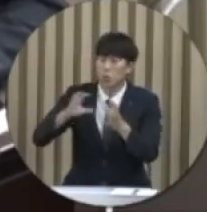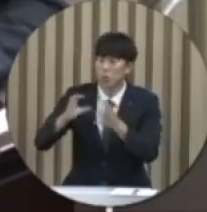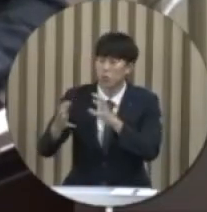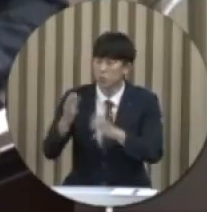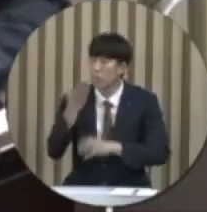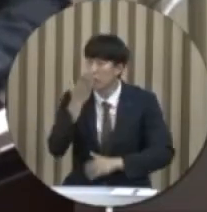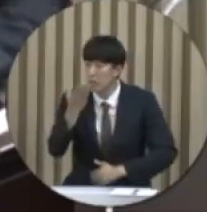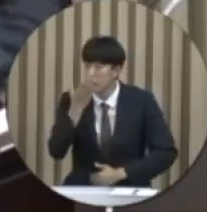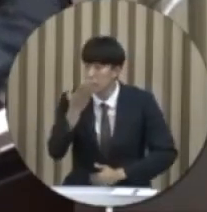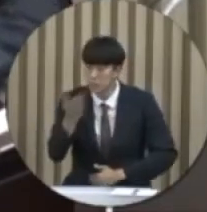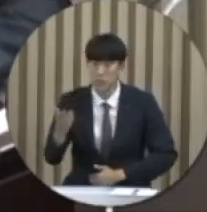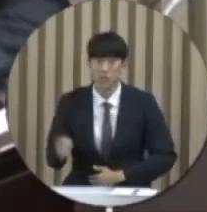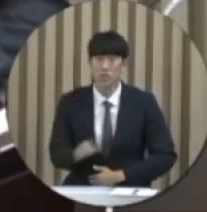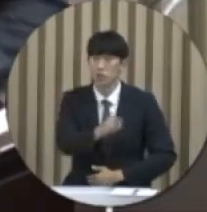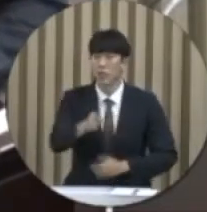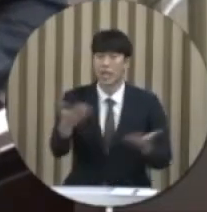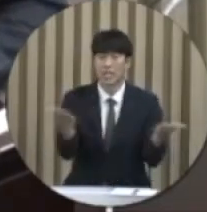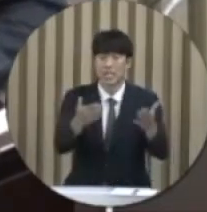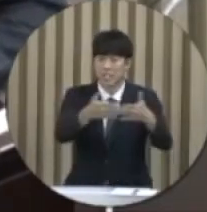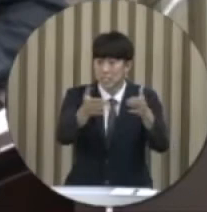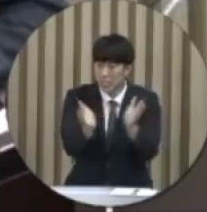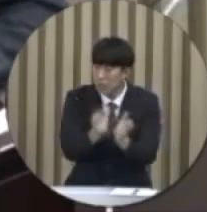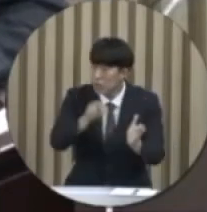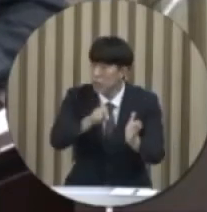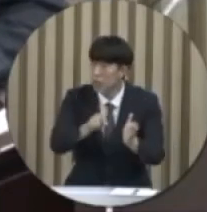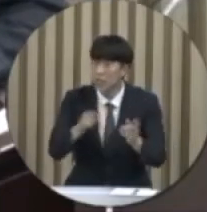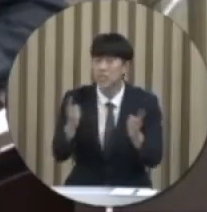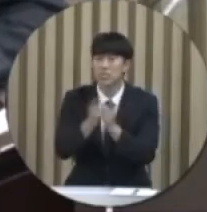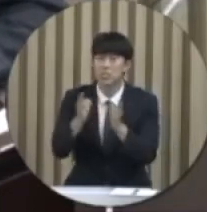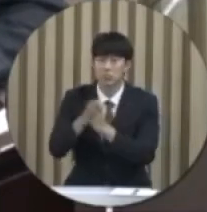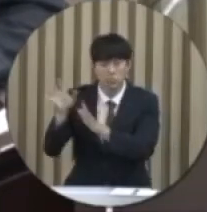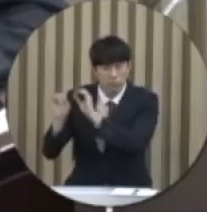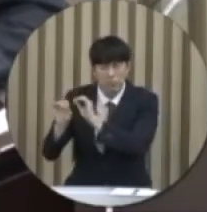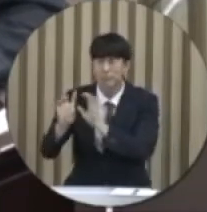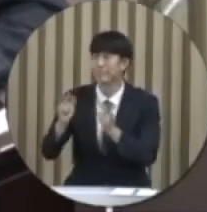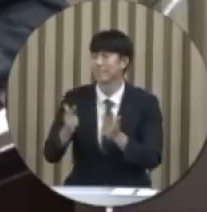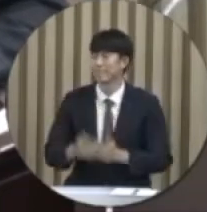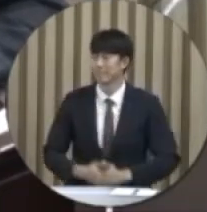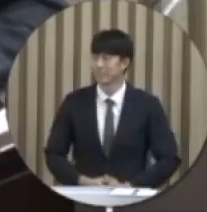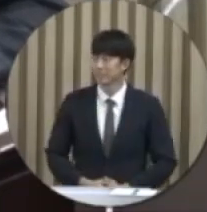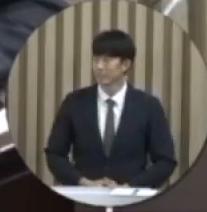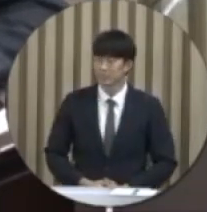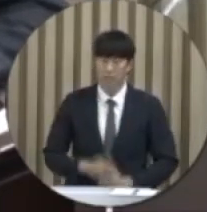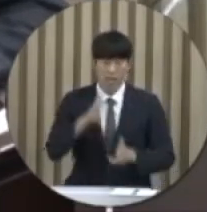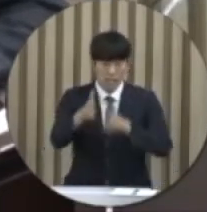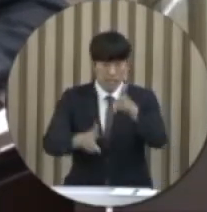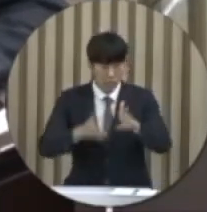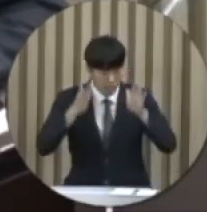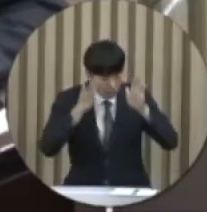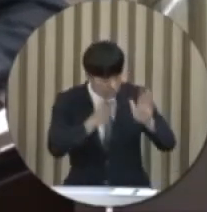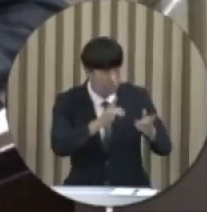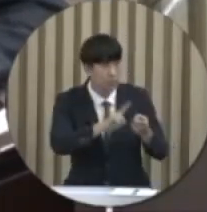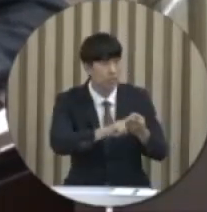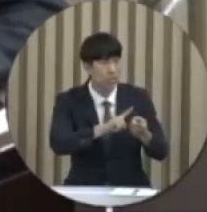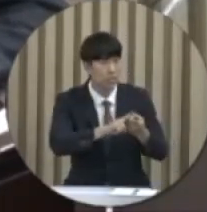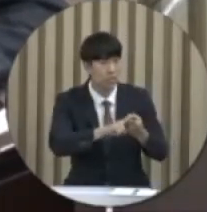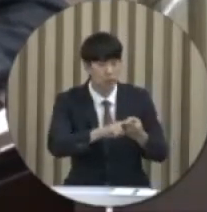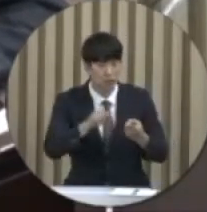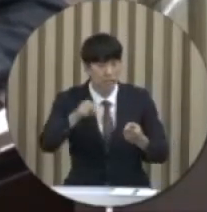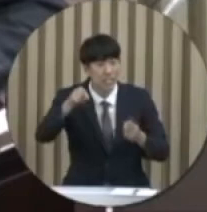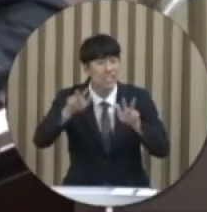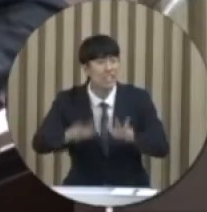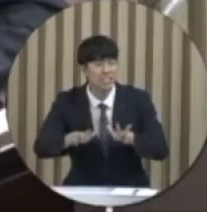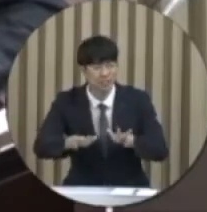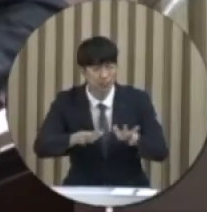사안이지 그분들이 TF 당사자로 들어오는 것에 대해서는 부정적으로 생각하고 있습니다. 네. 사업의 방향에 대해서는 이 자리에서 얘기하기에는